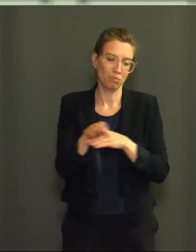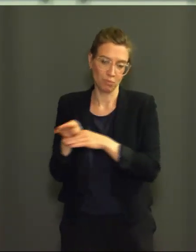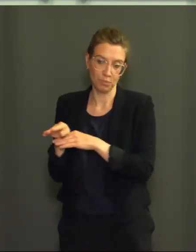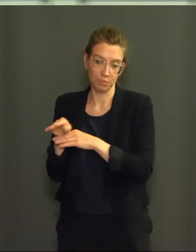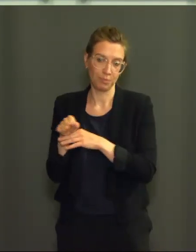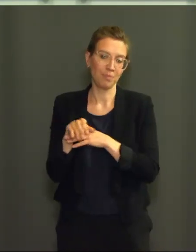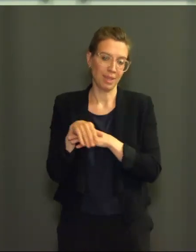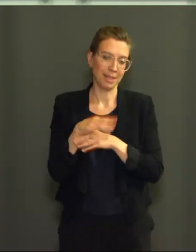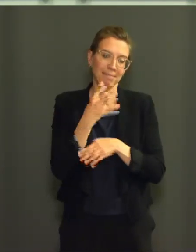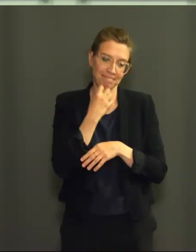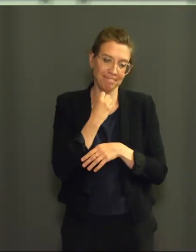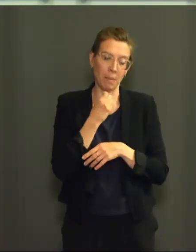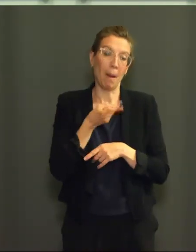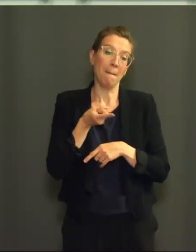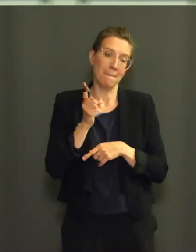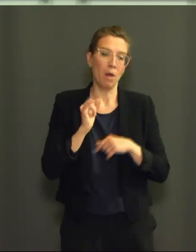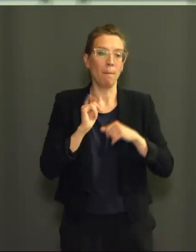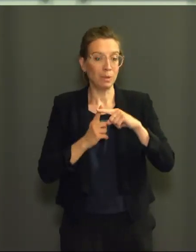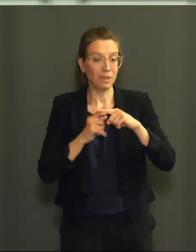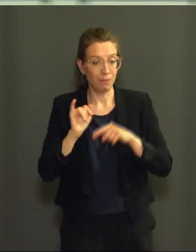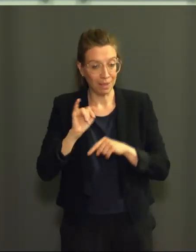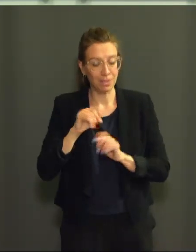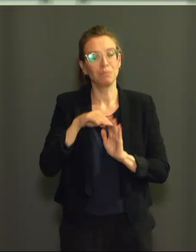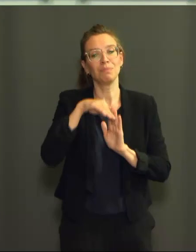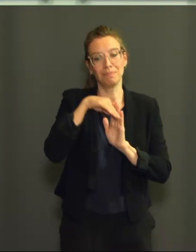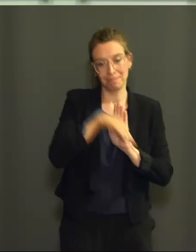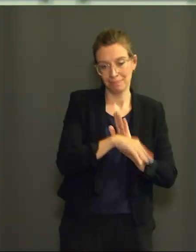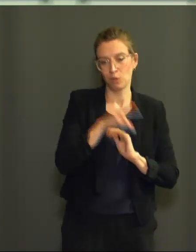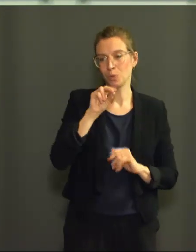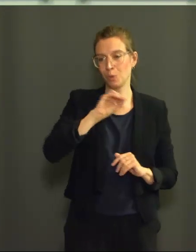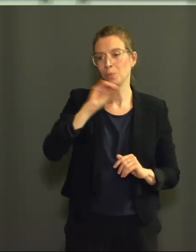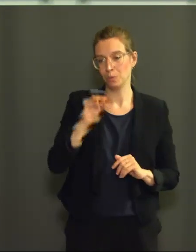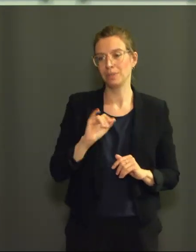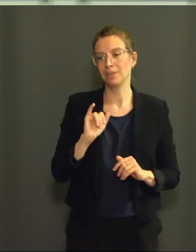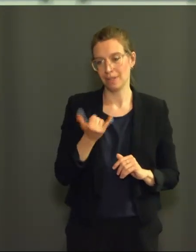zich momenteel opnieuw voor bij de 85-plussers.